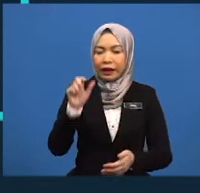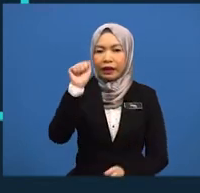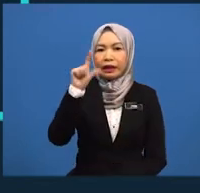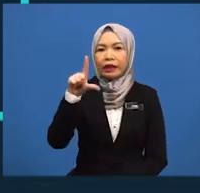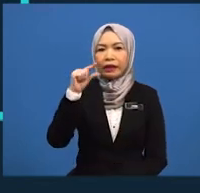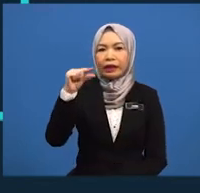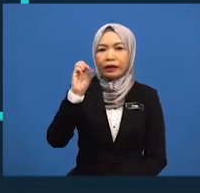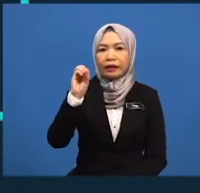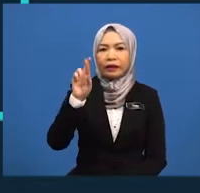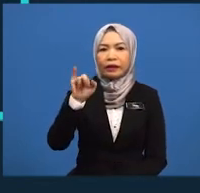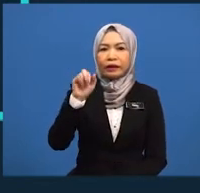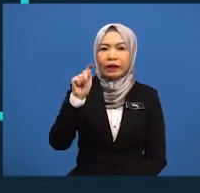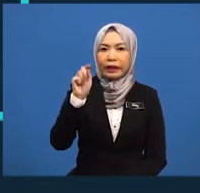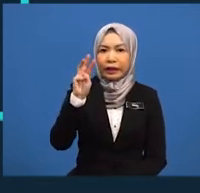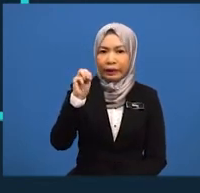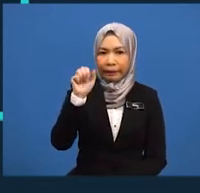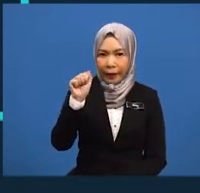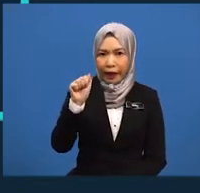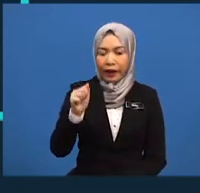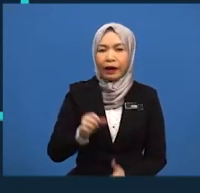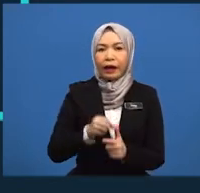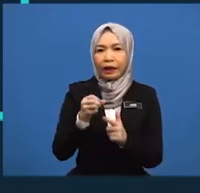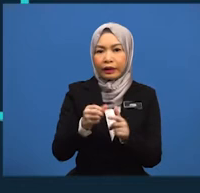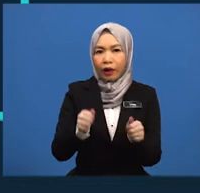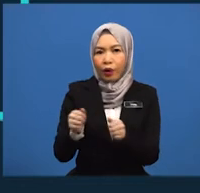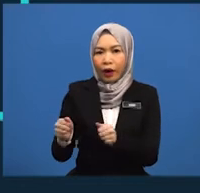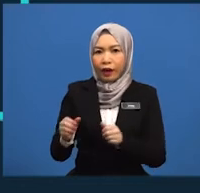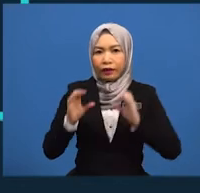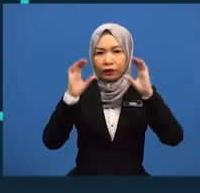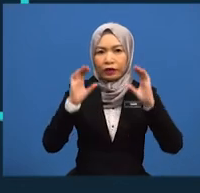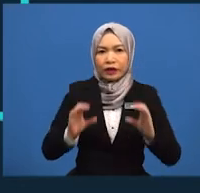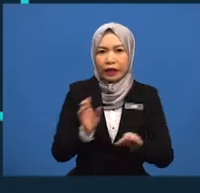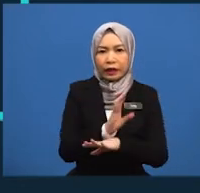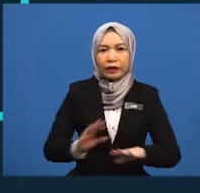algoritma atau cara tidak berfungsi